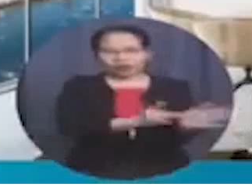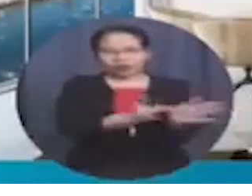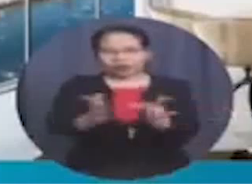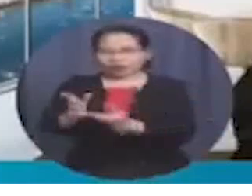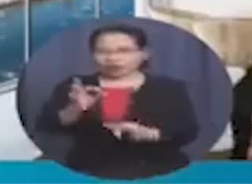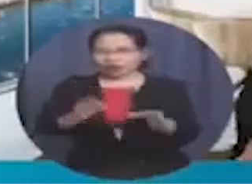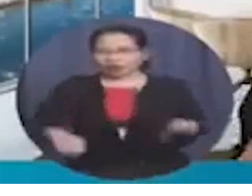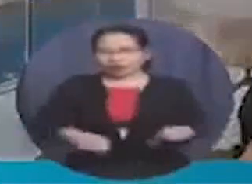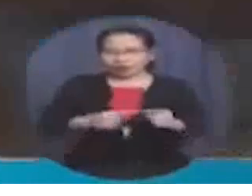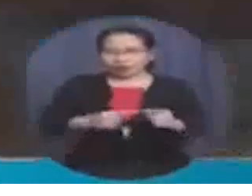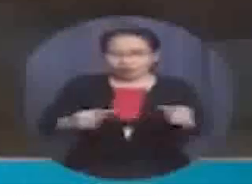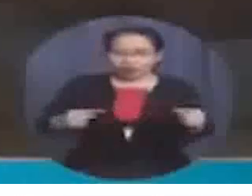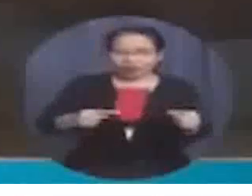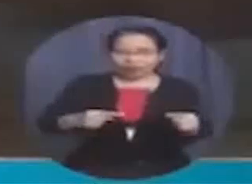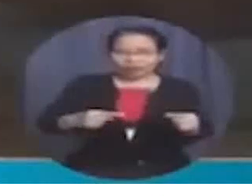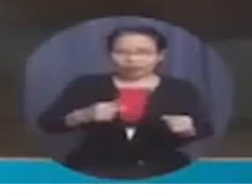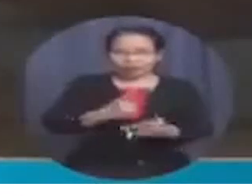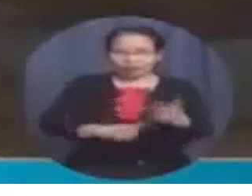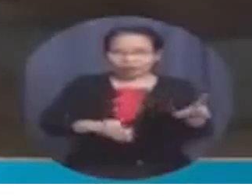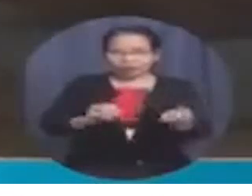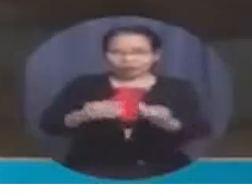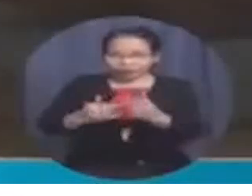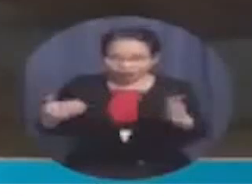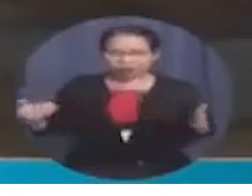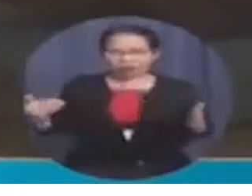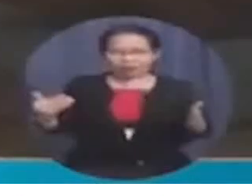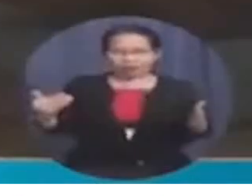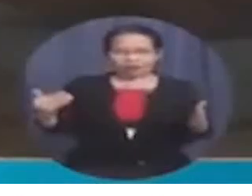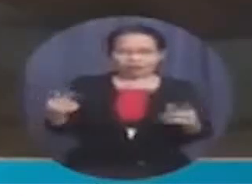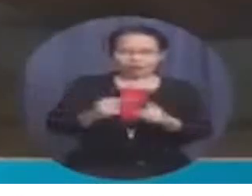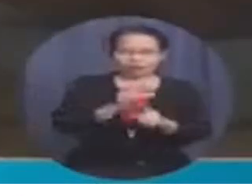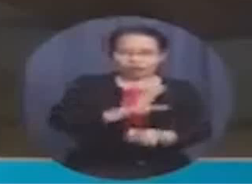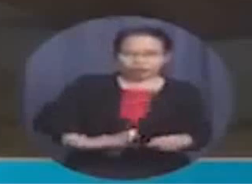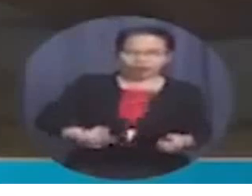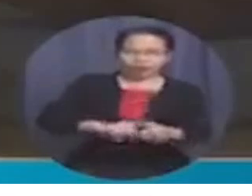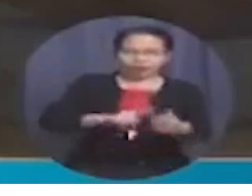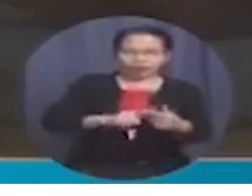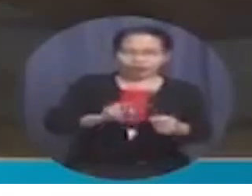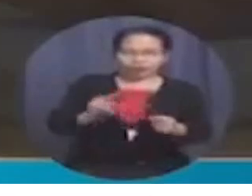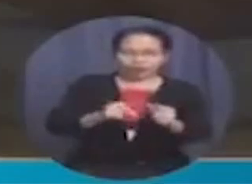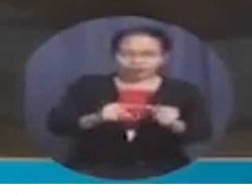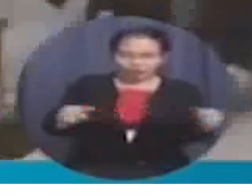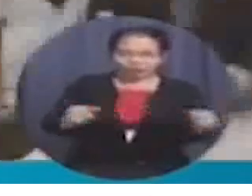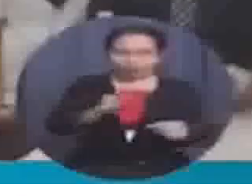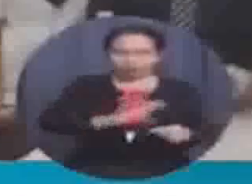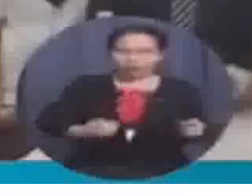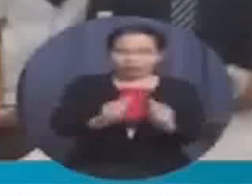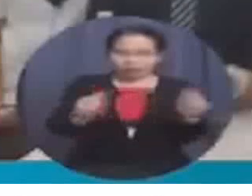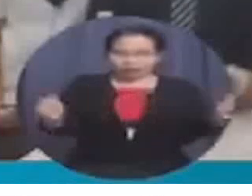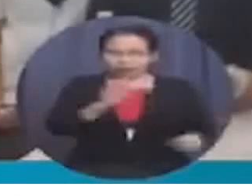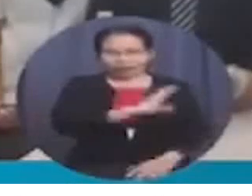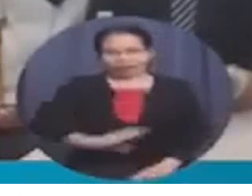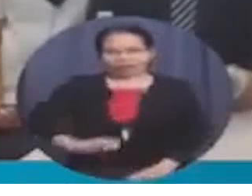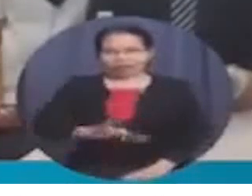ang ginagawa mo, kalaban ng sinasabi ni Kristo, you're an enemy of Christ. You're an anti-Christ.